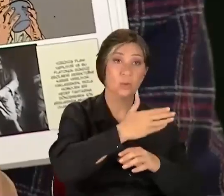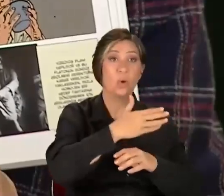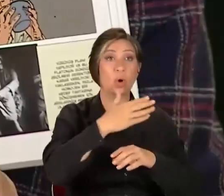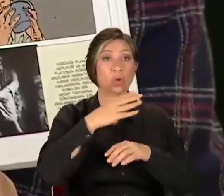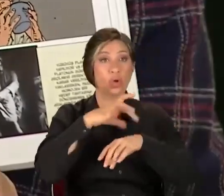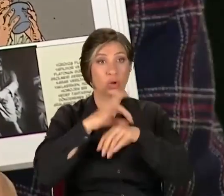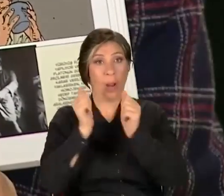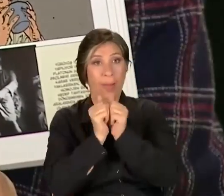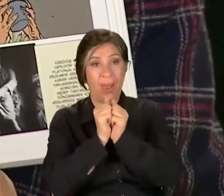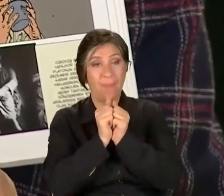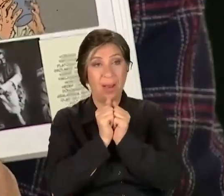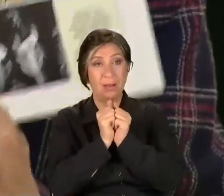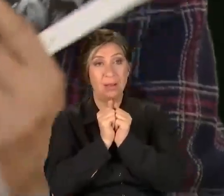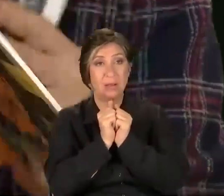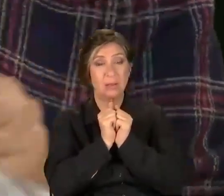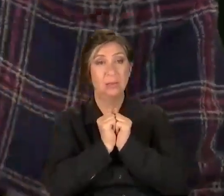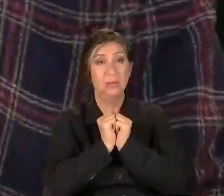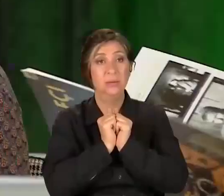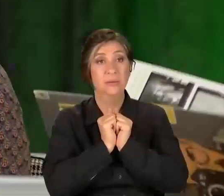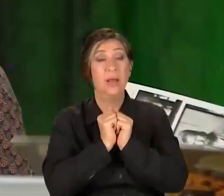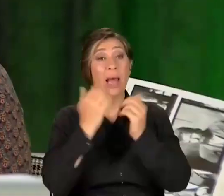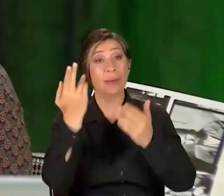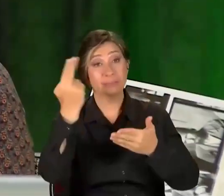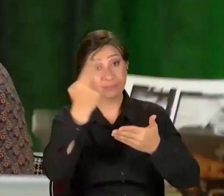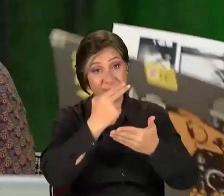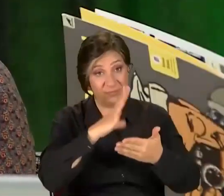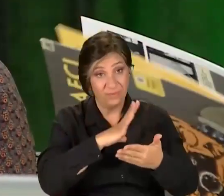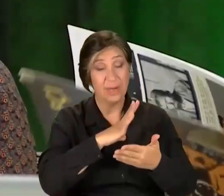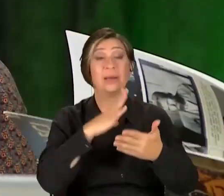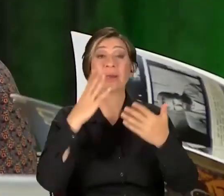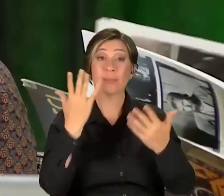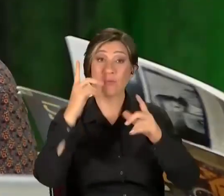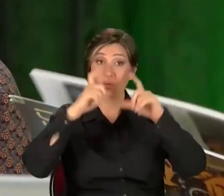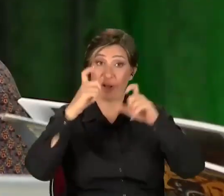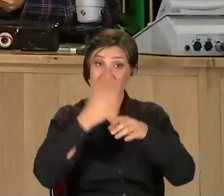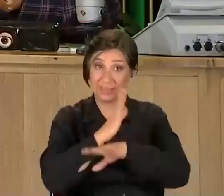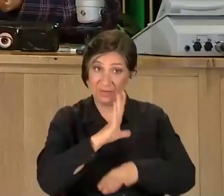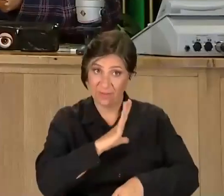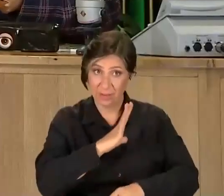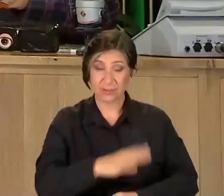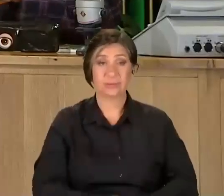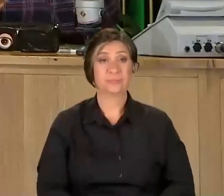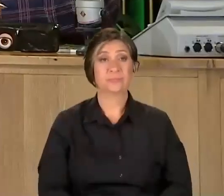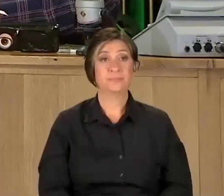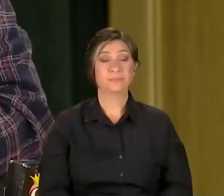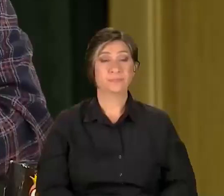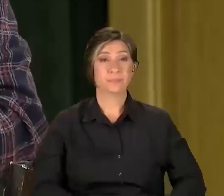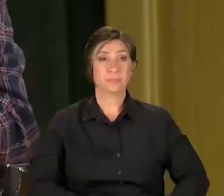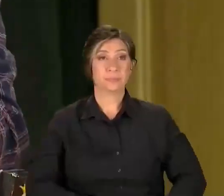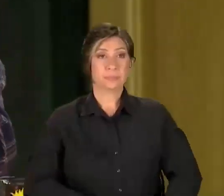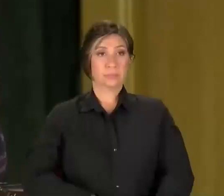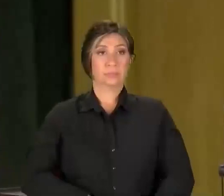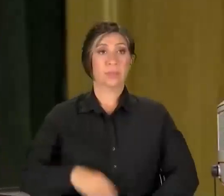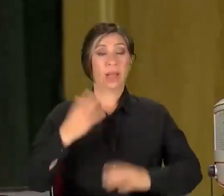tanımayan doktorlarla beraber. Gerçekten hem çizgiler belgesel var, niteliğinde bir eser. Ve hem gördüğümüz